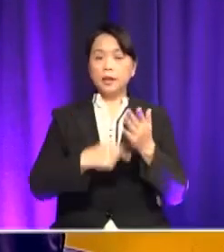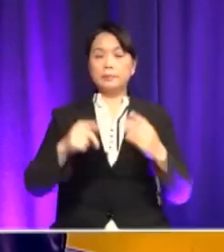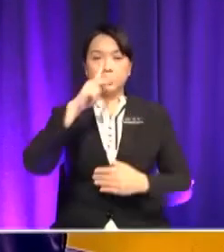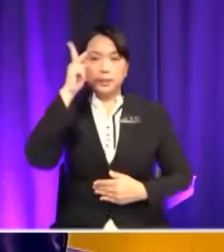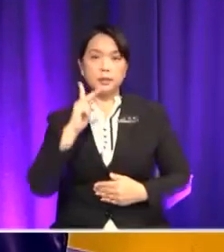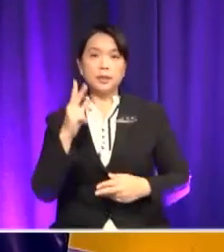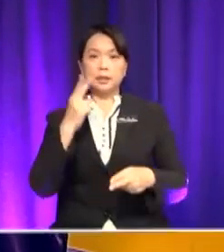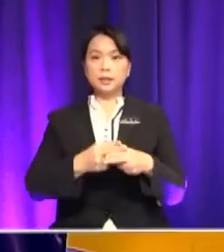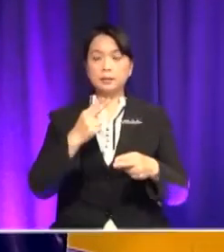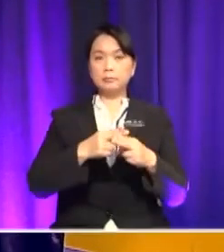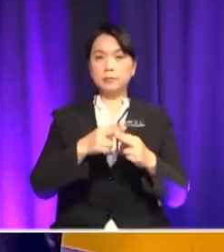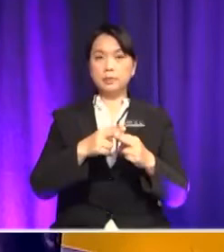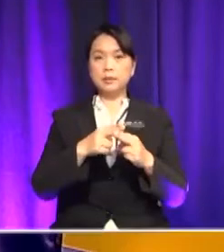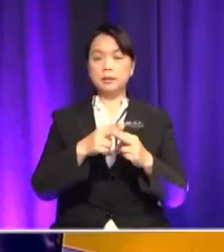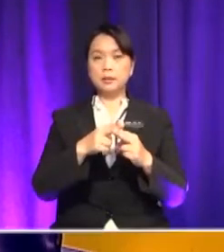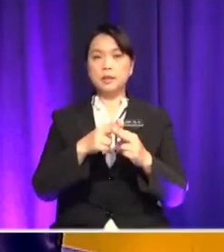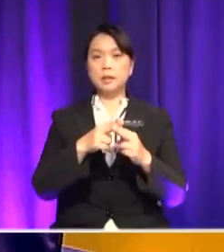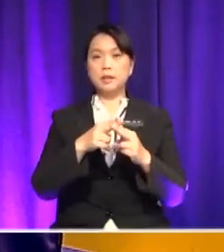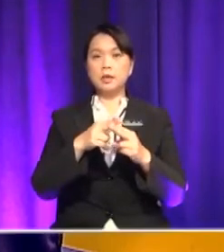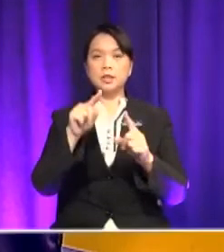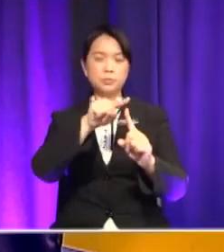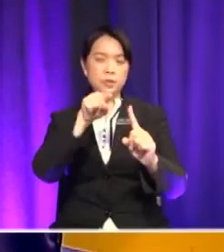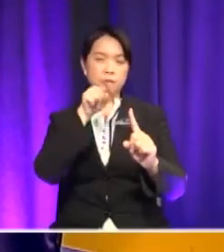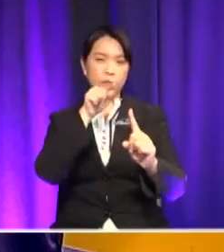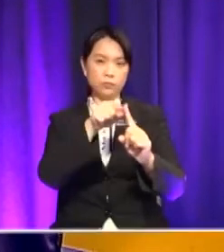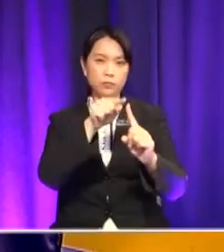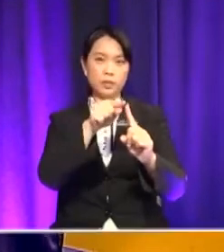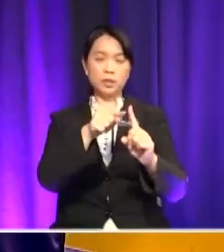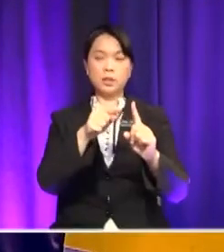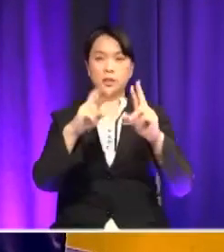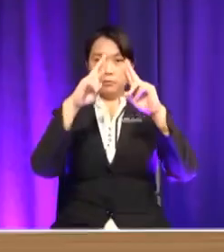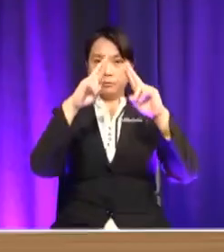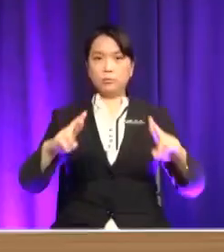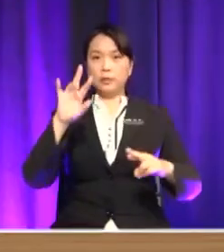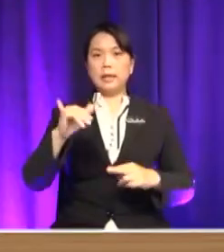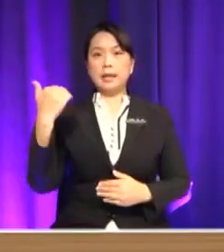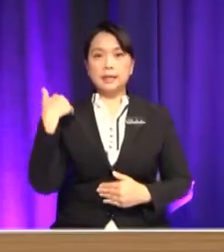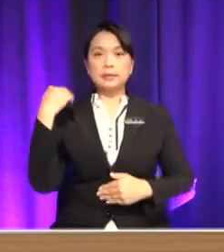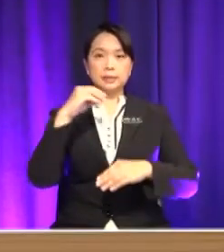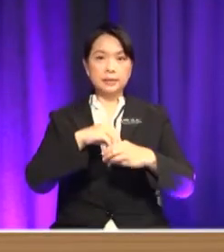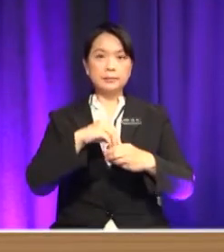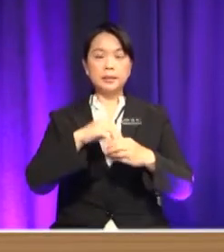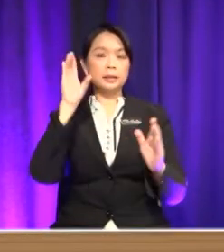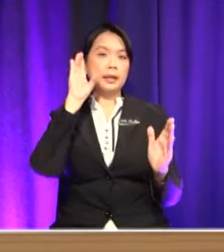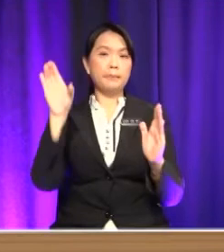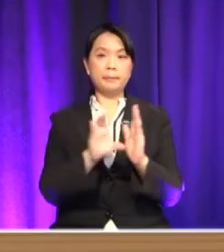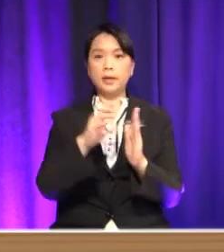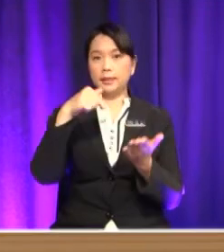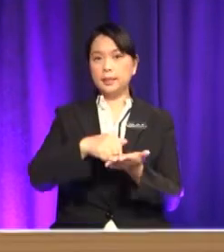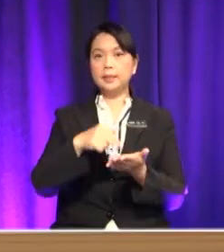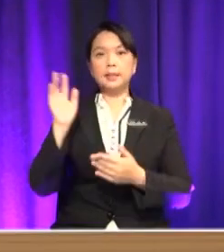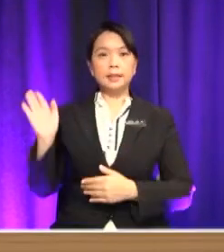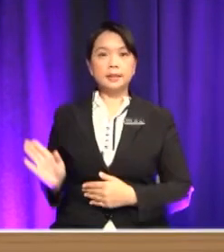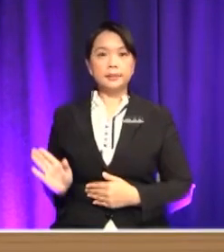nama spesifik bumbung yang ada di dalam gambar ini? Okay, siapa nak cuba? Jenis bumbung apa